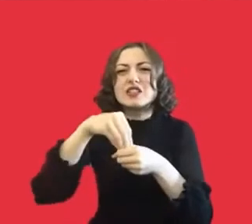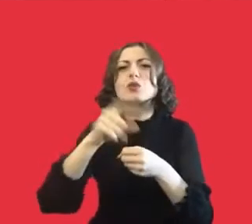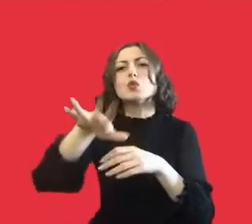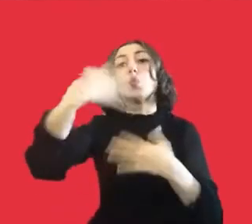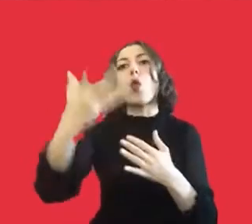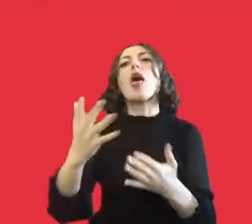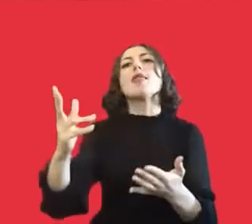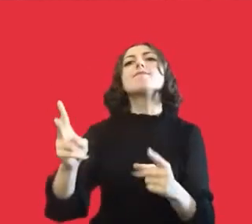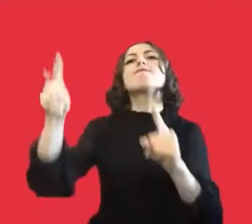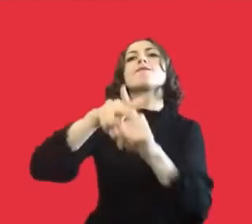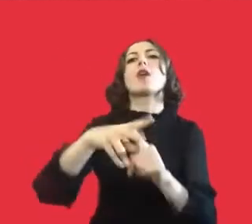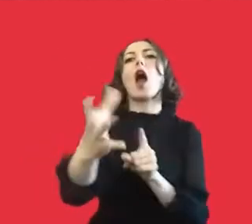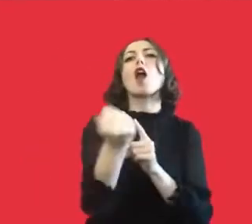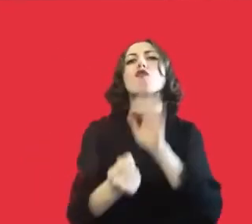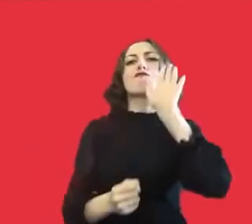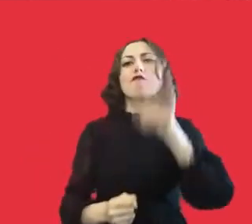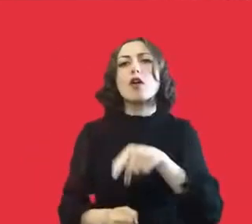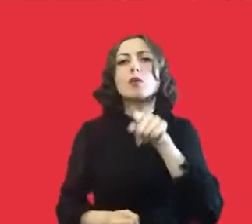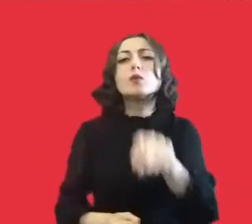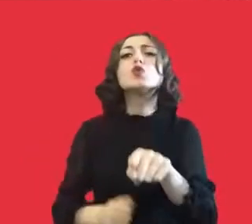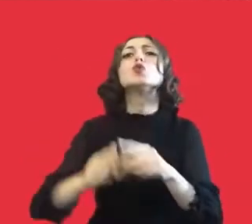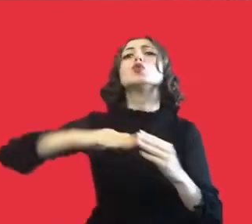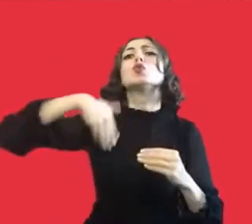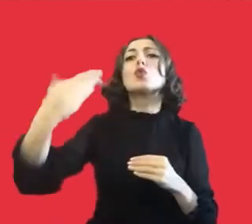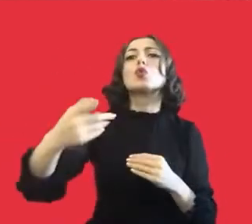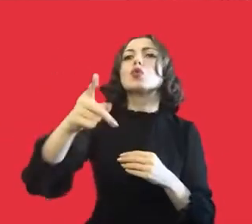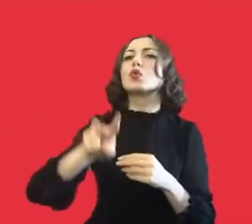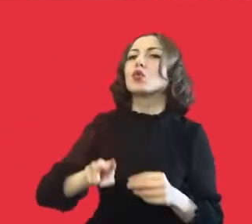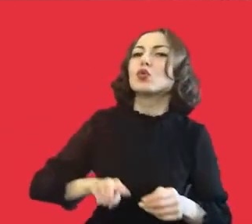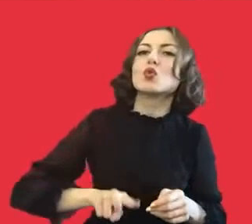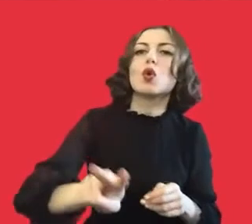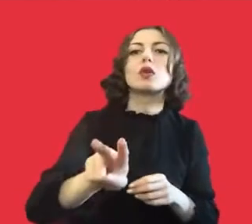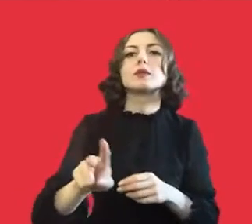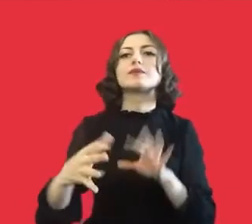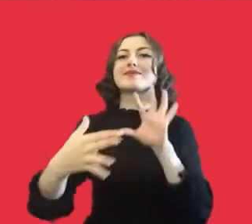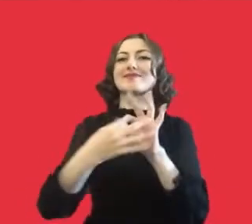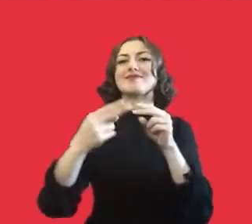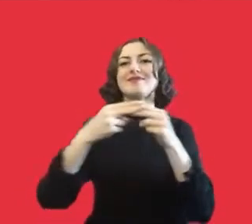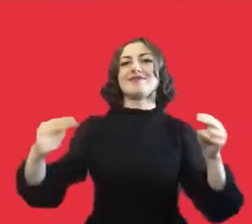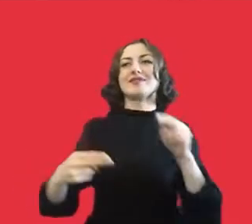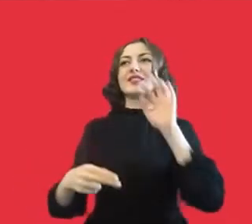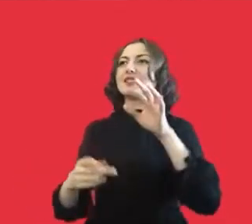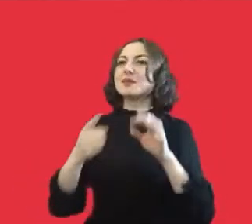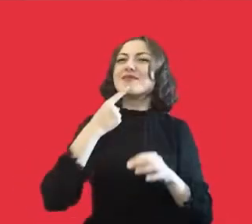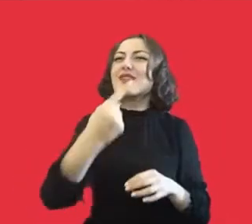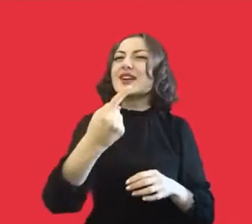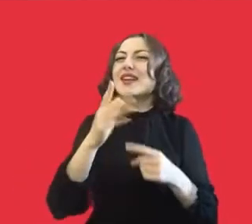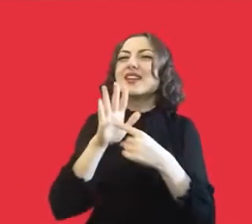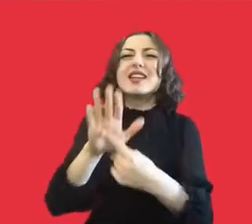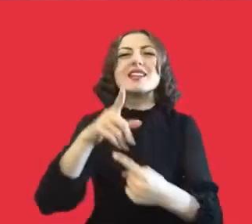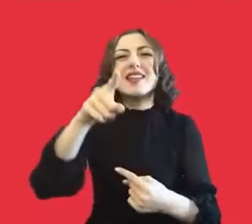Bu süreç aslında bir yolculuk, bir serüven. sizin de bahsettiğiniz gibi bu serüvenin